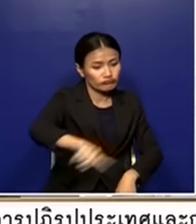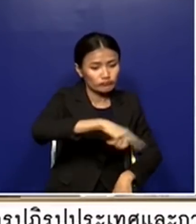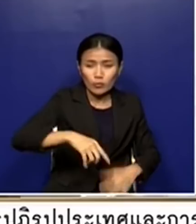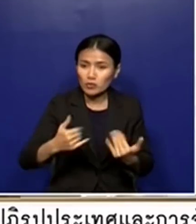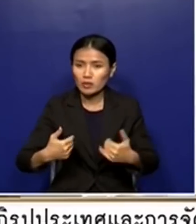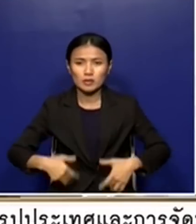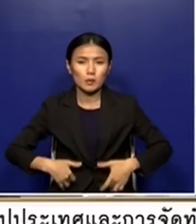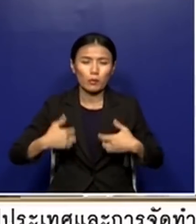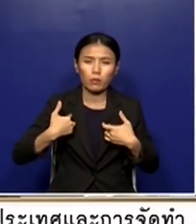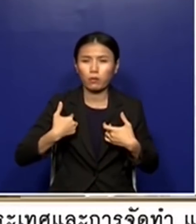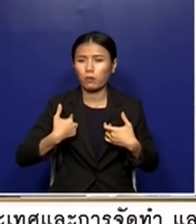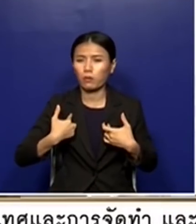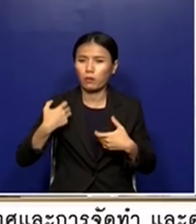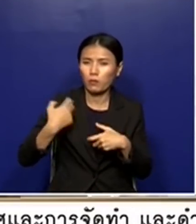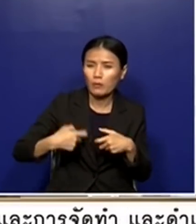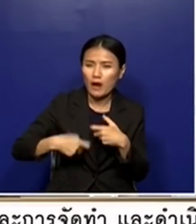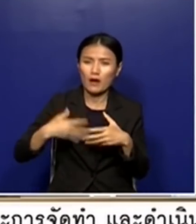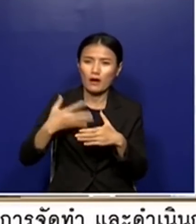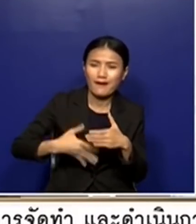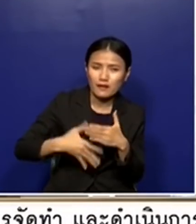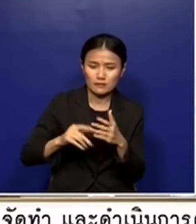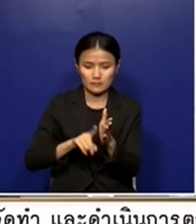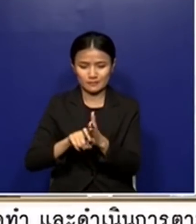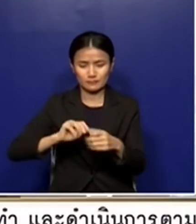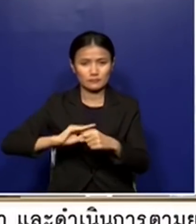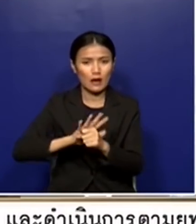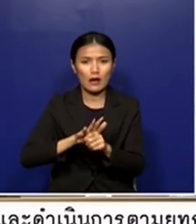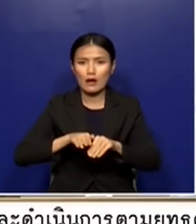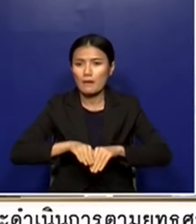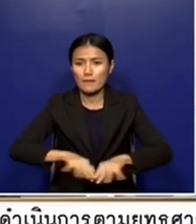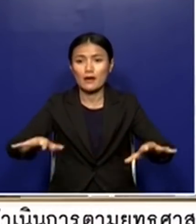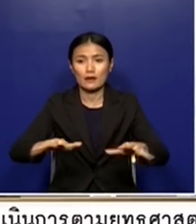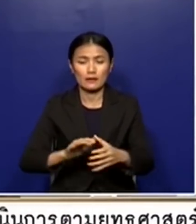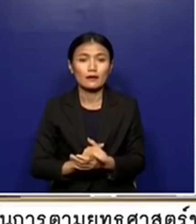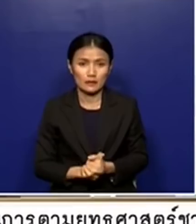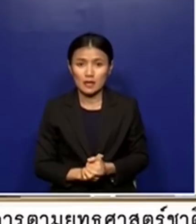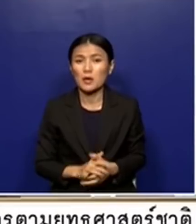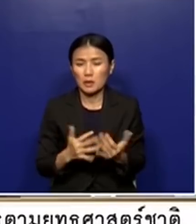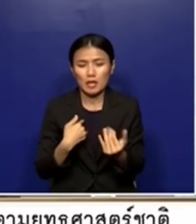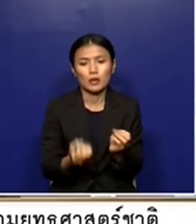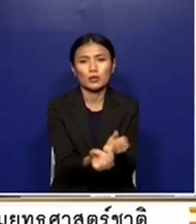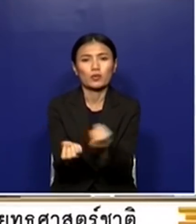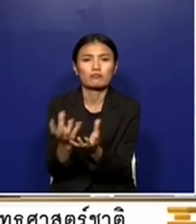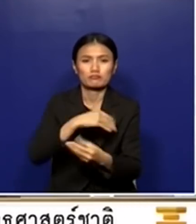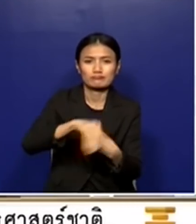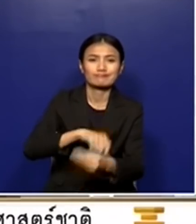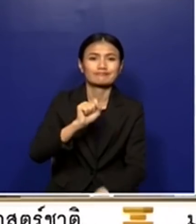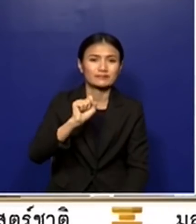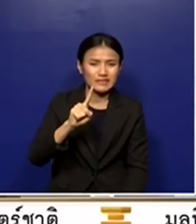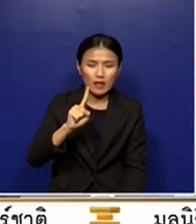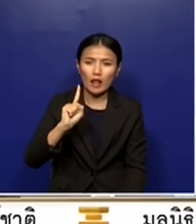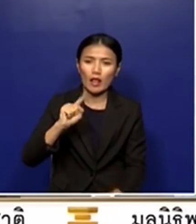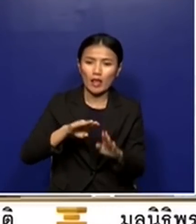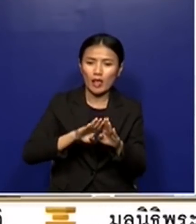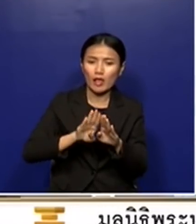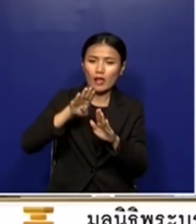ำบากและมีการระบาดของโรคโควิด-19 ยิ่งทำให้สภาพเศรษฐกิจดิ่งเห